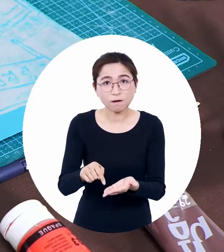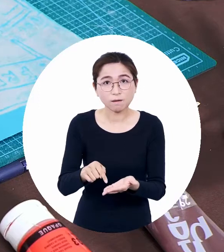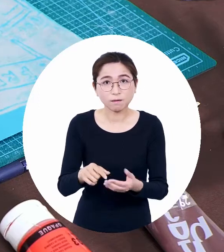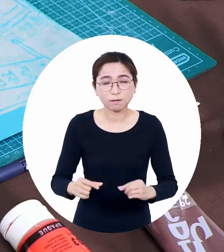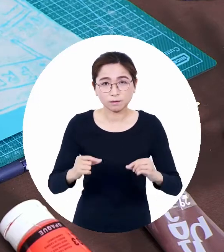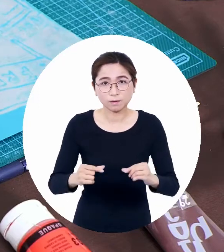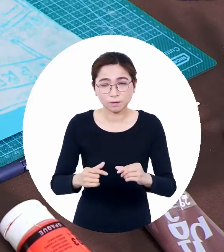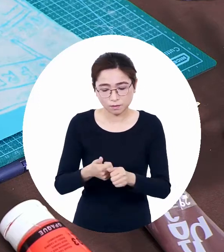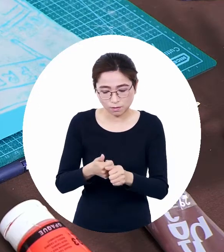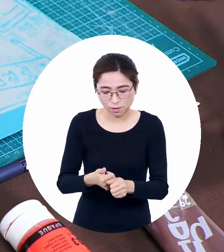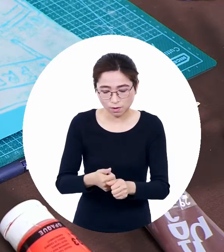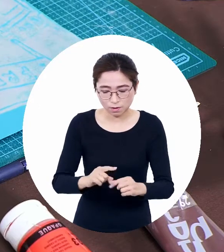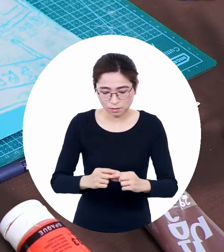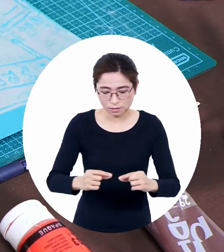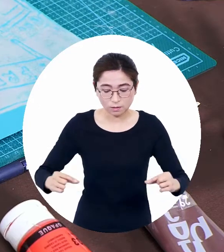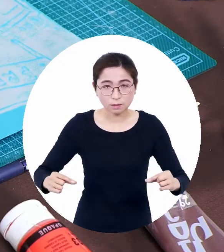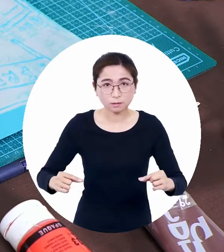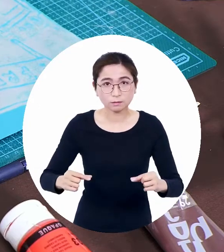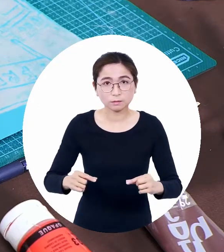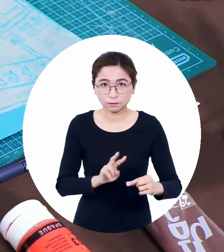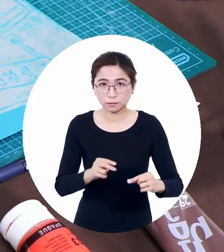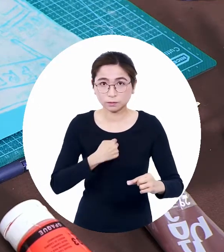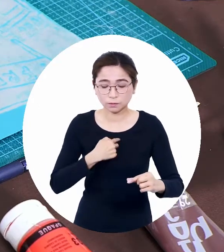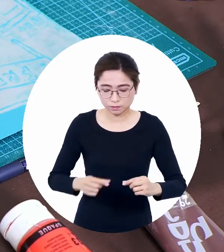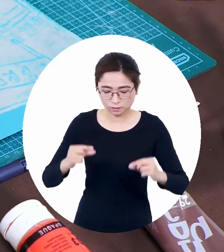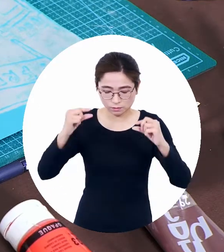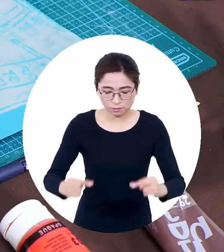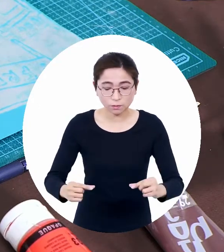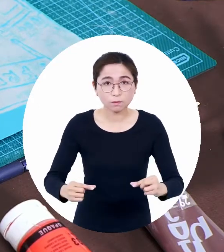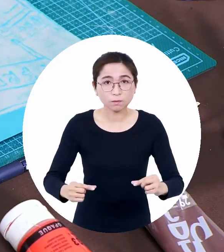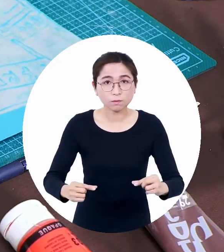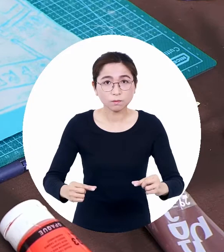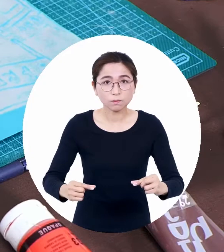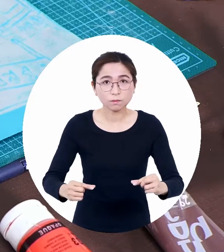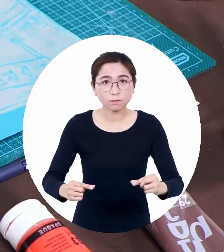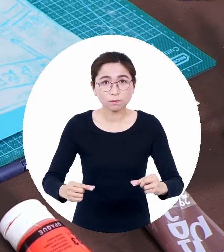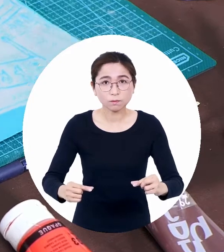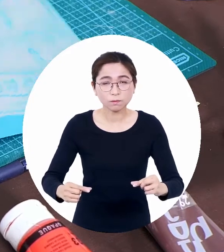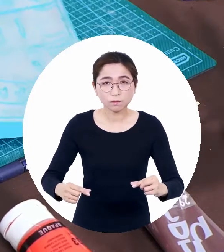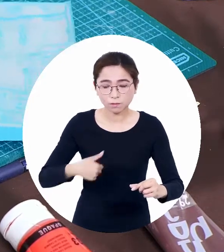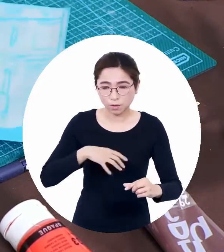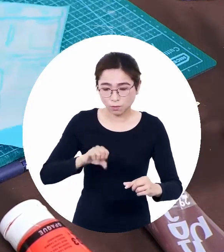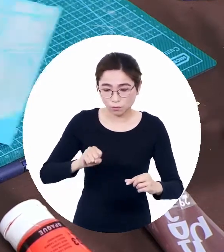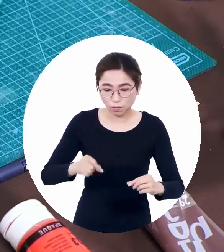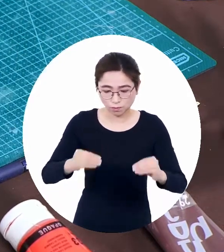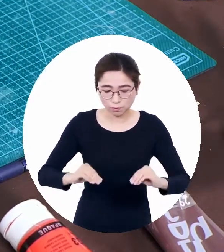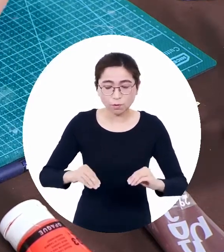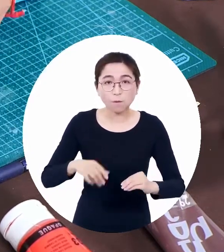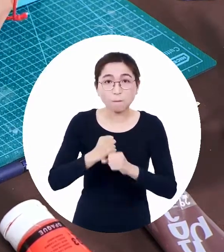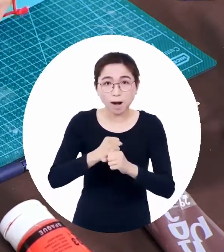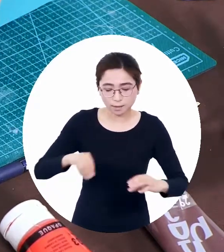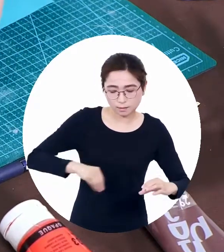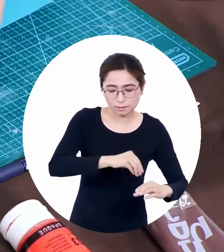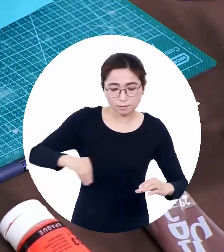草地位置啦，調翻要跟翻個綠嗰、那個outline嗰條線啦，咁吸我亦都用